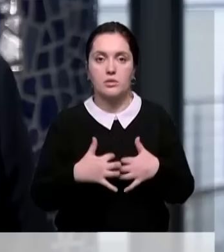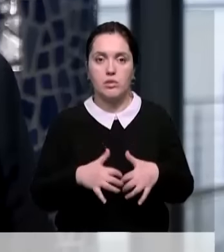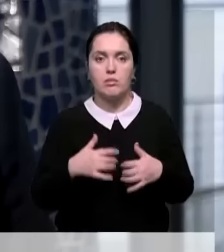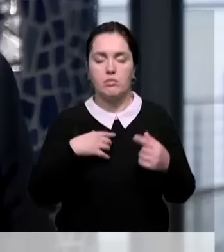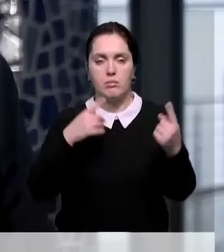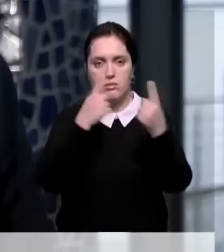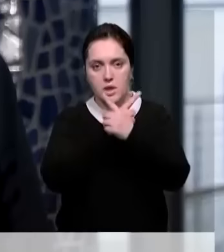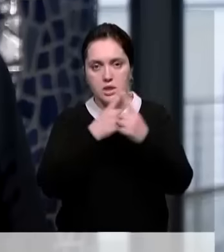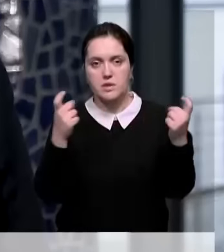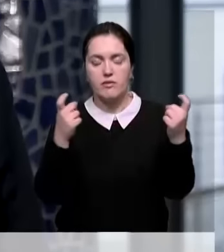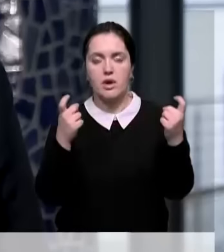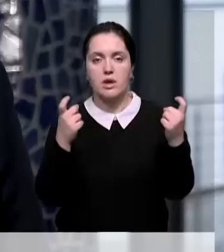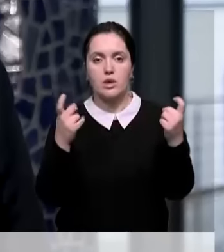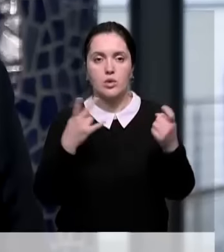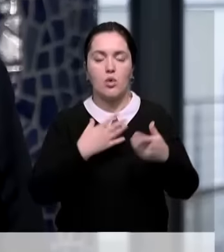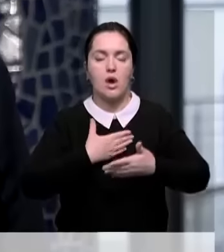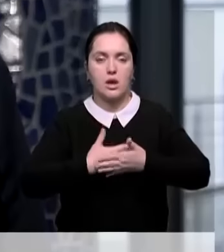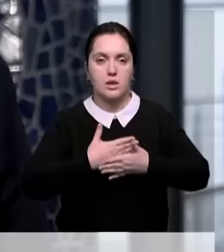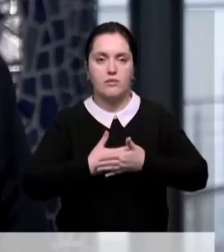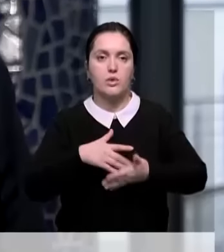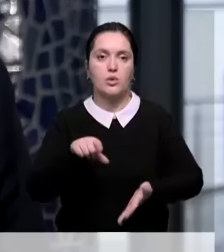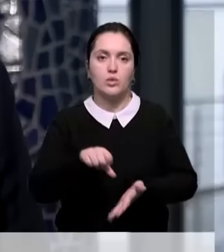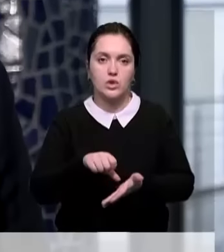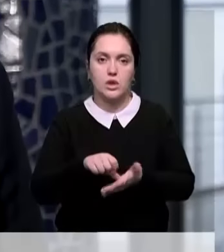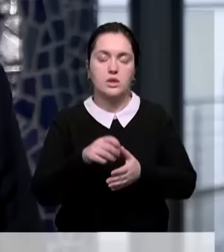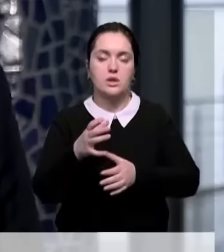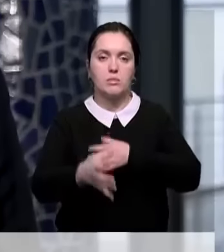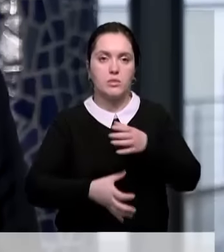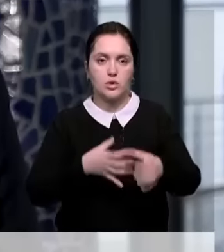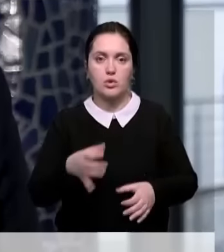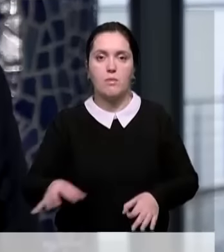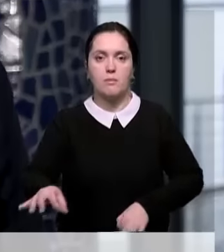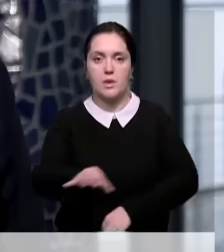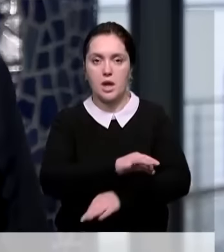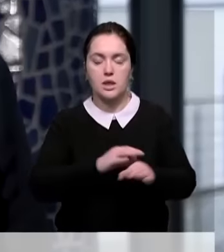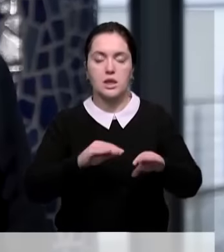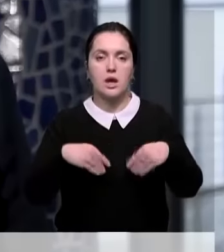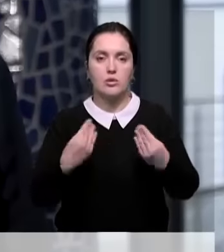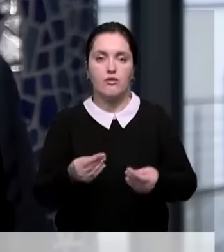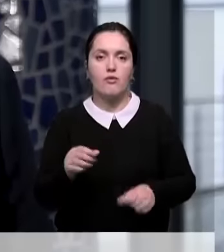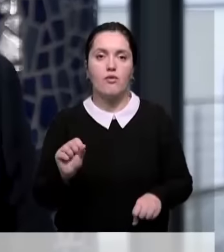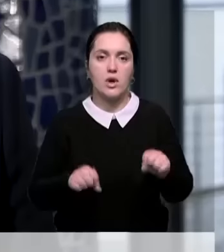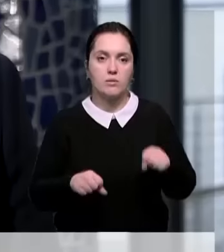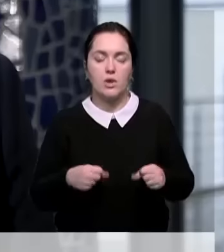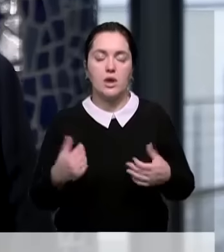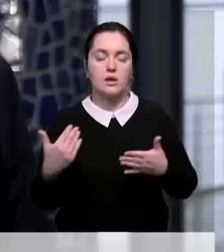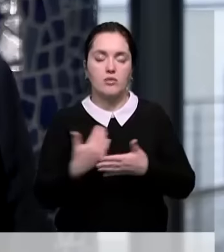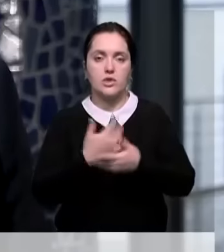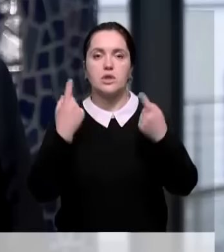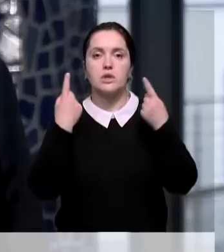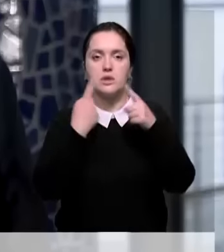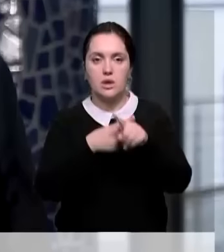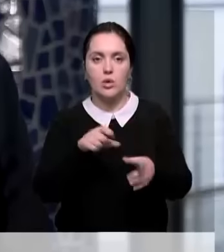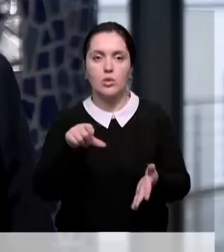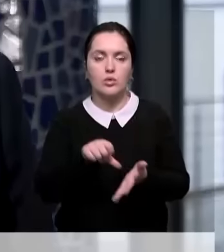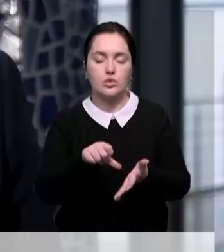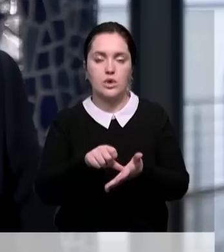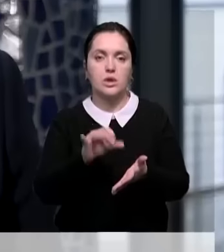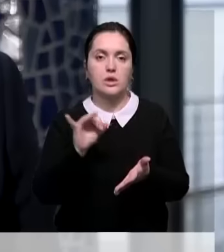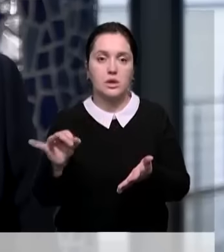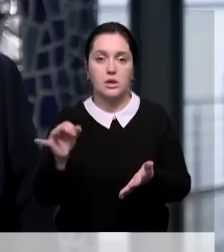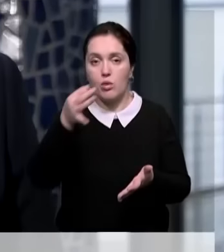призываем научное сообщество активно участвовать в международных проектах, потому что это дает возможность внедрить новейшие технологии, участвовать и